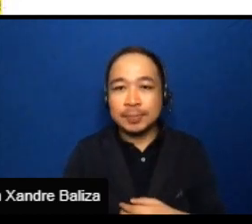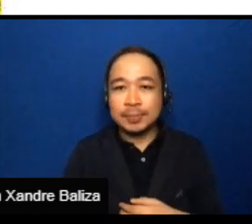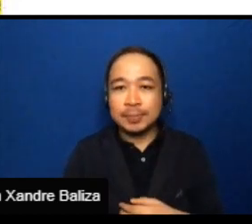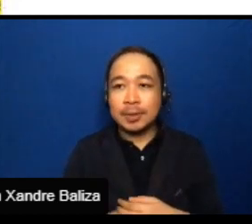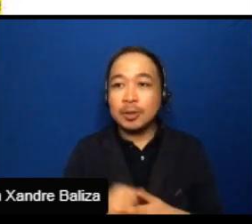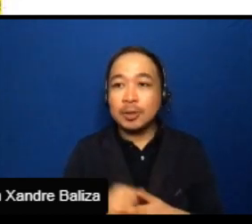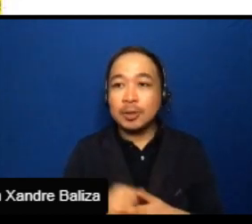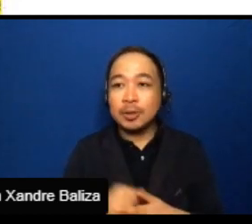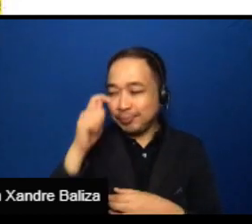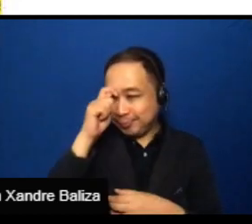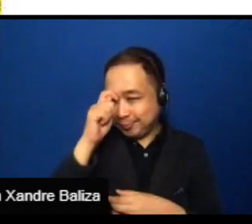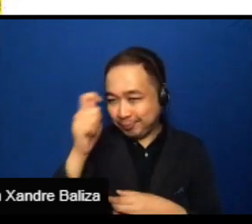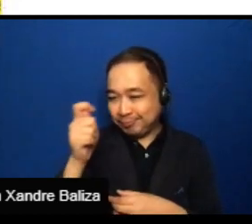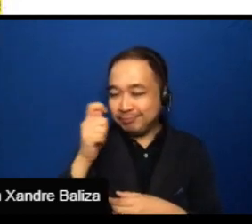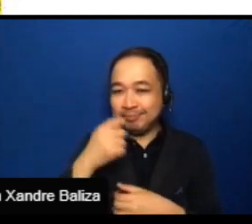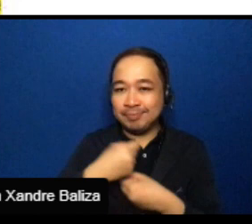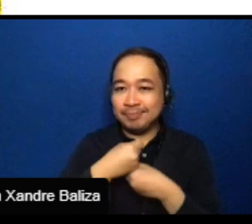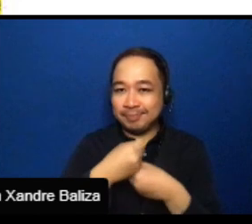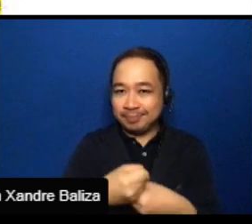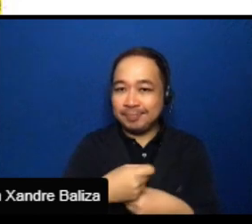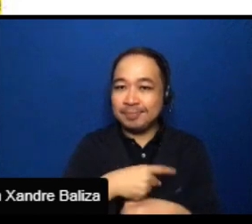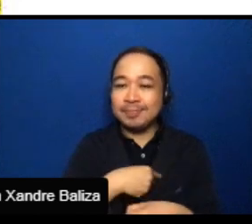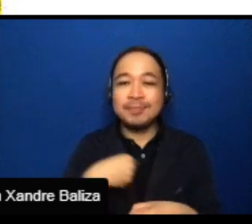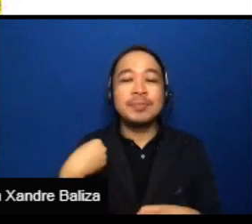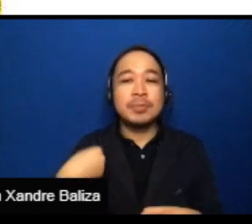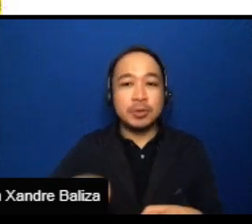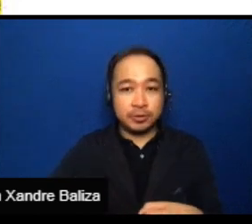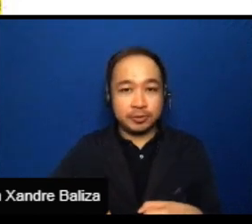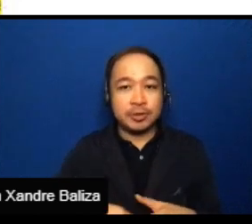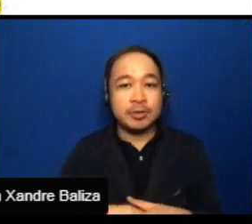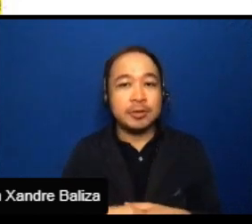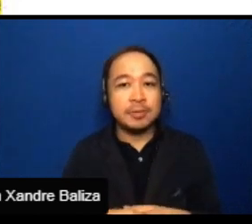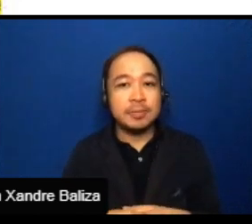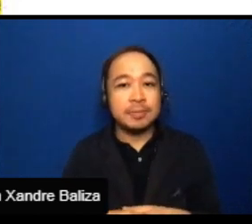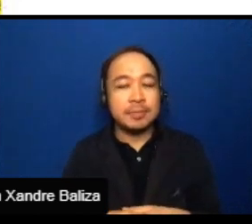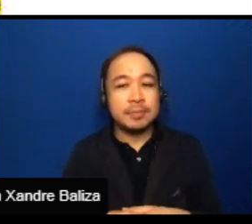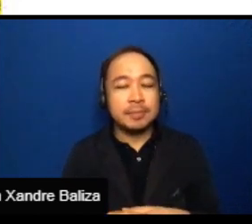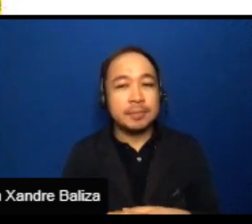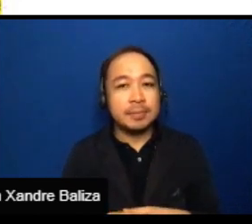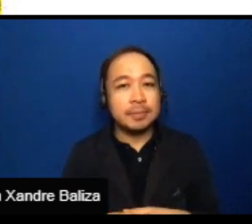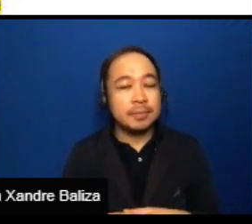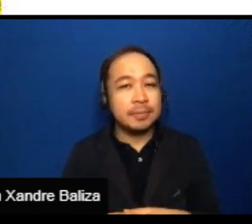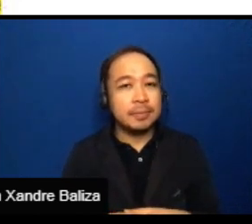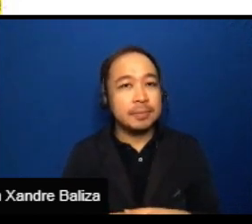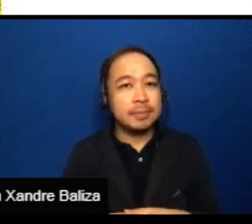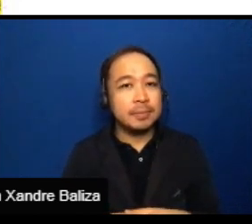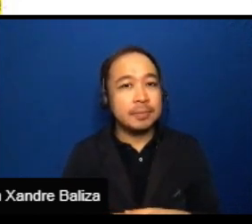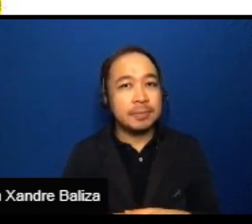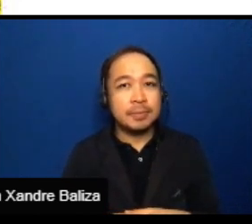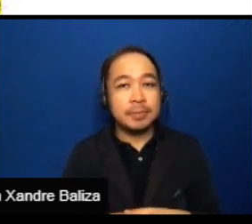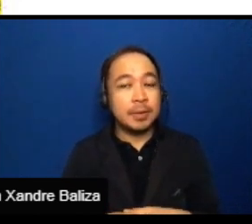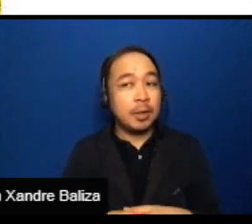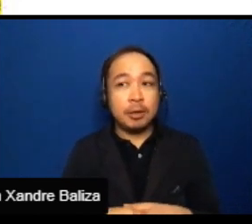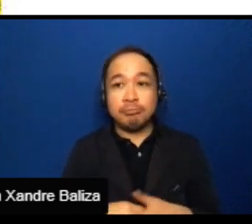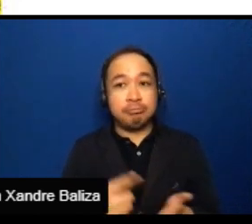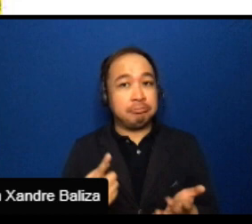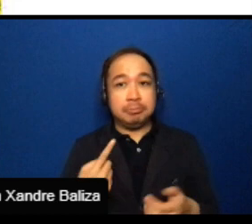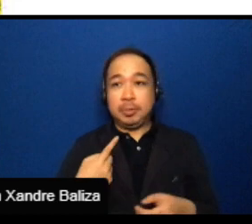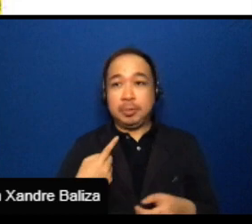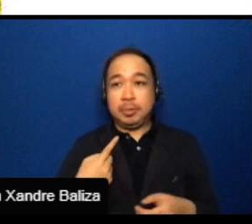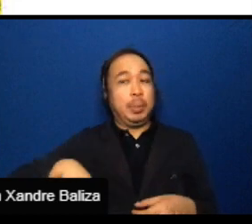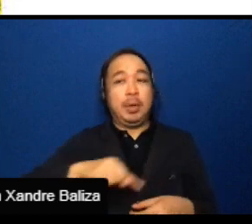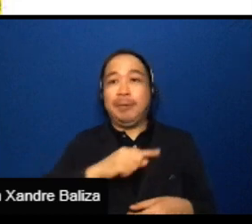Китая. У нас, конечно, не было намерения перехватывать пальму первенства.